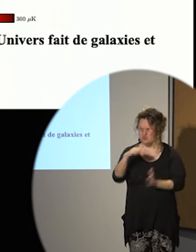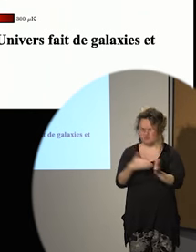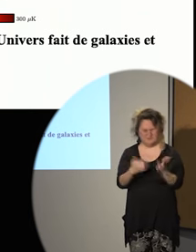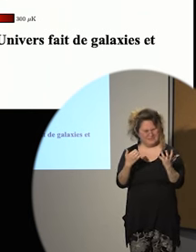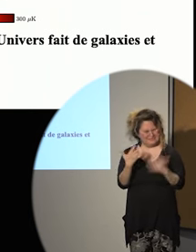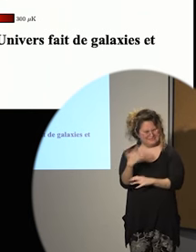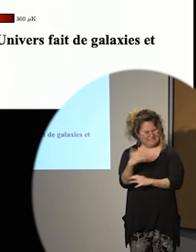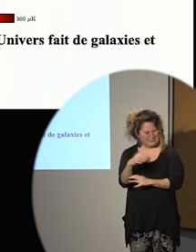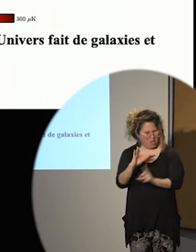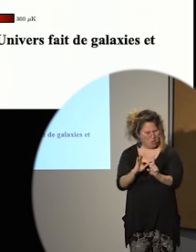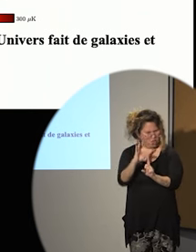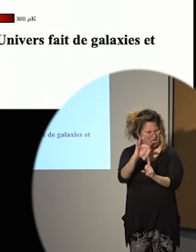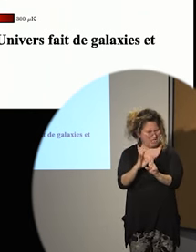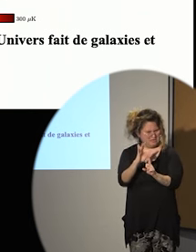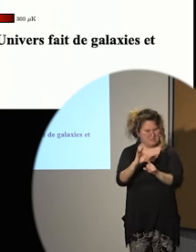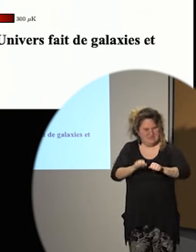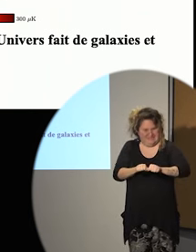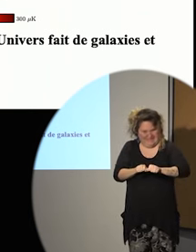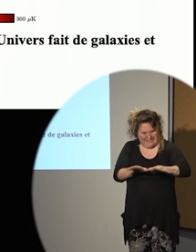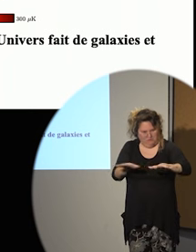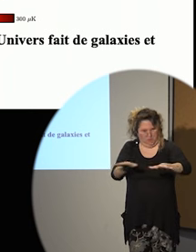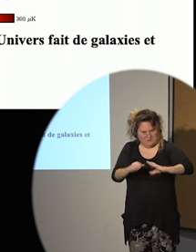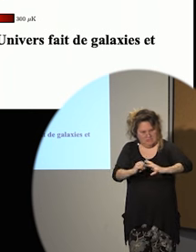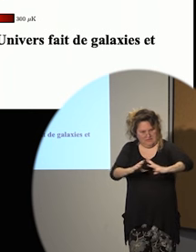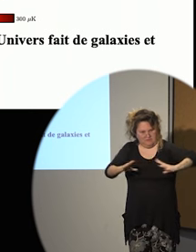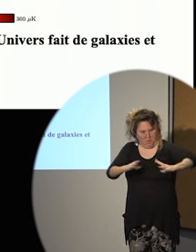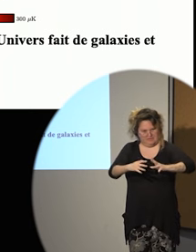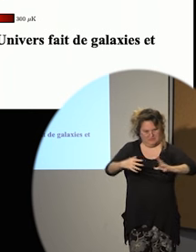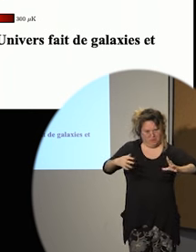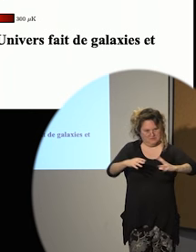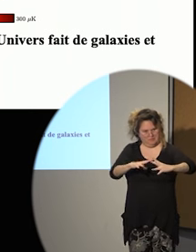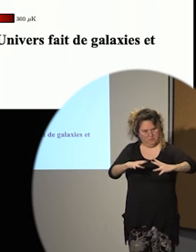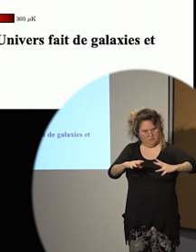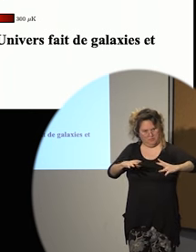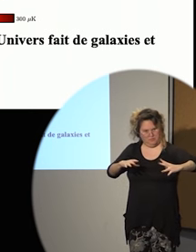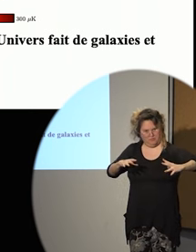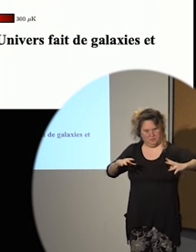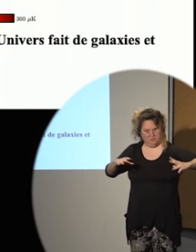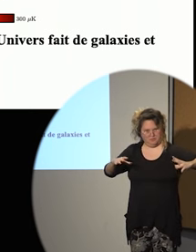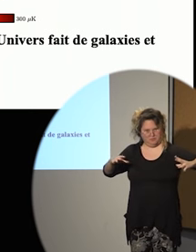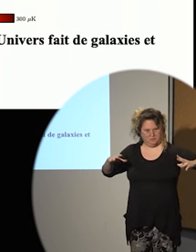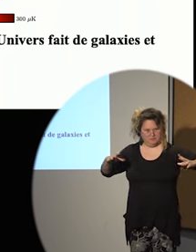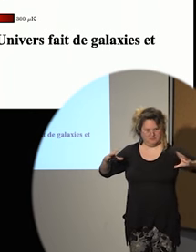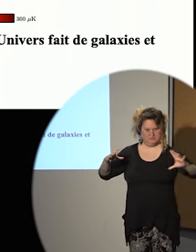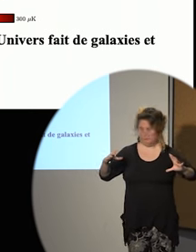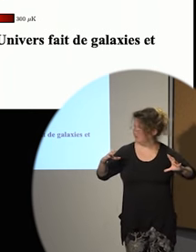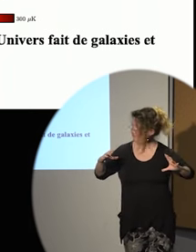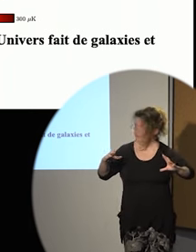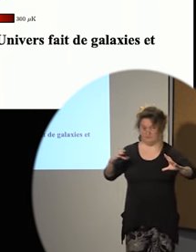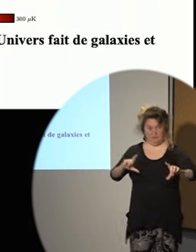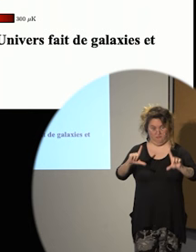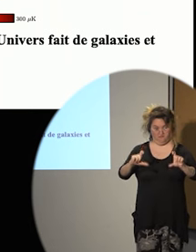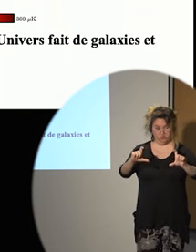en expansion et grâce à son expansion, en fait, a permis de dévoiler cette gigantesque structure, l'univers à